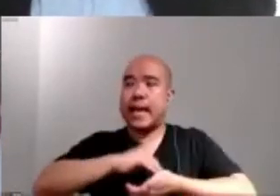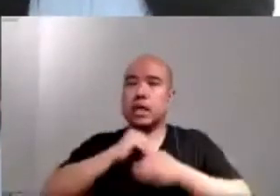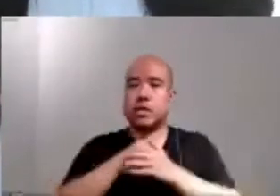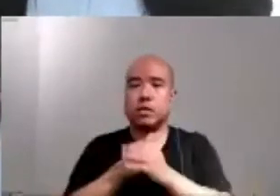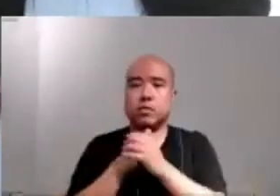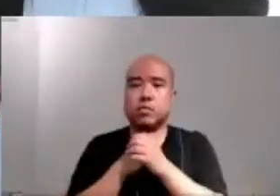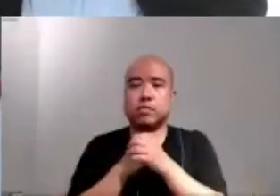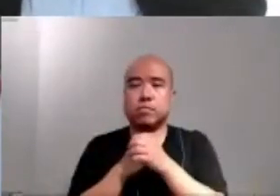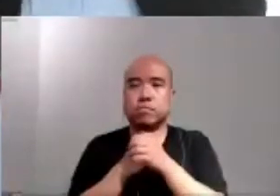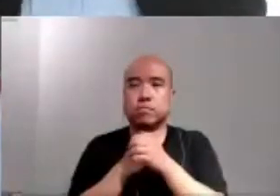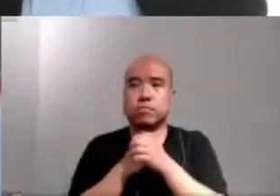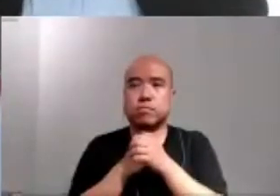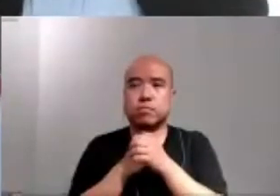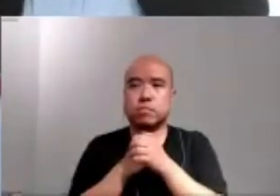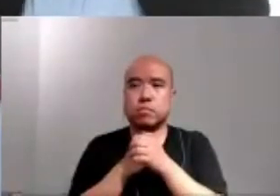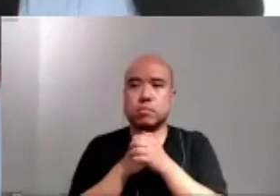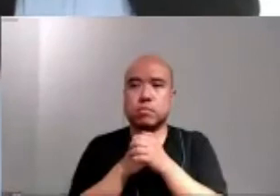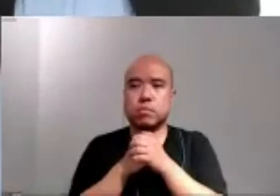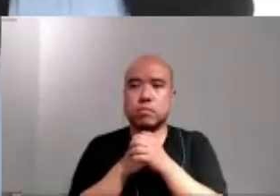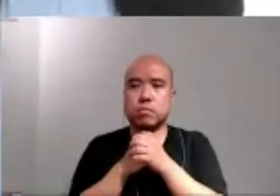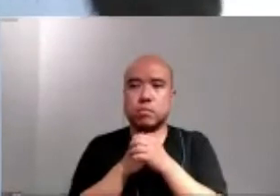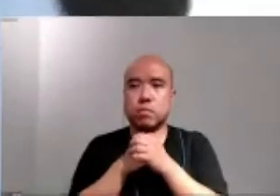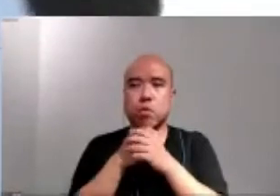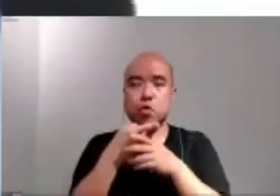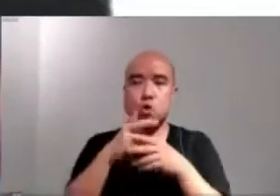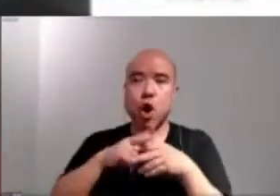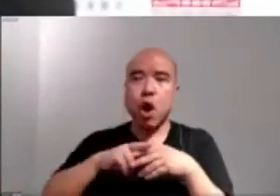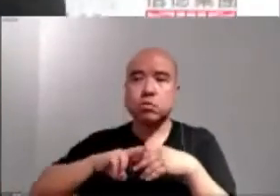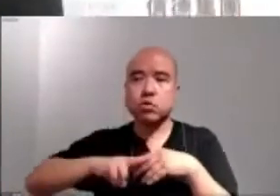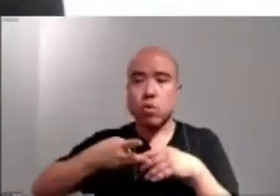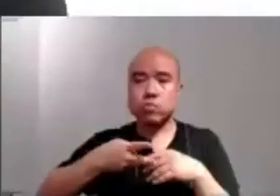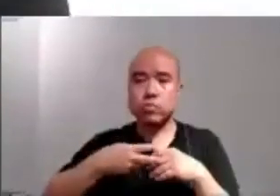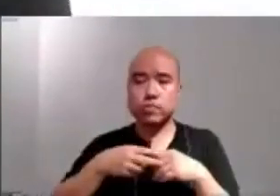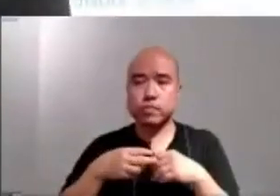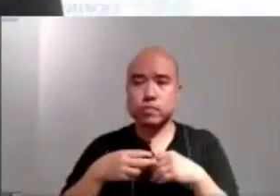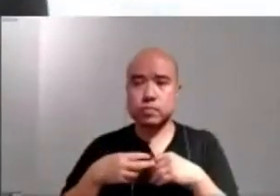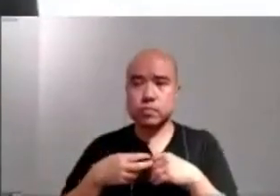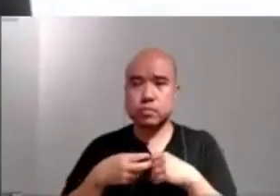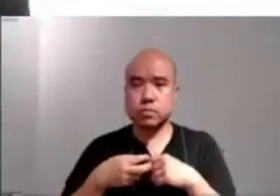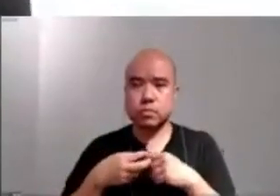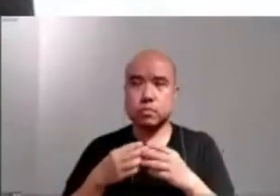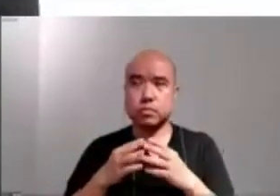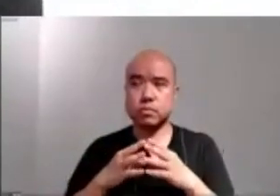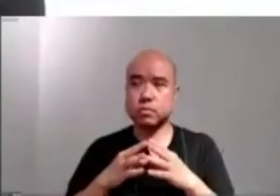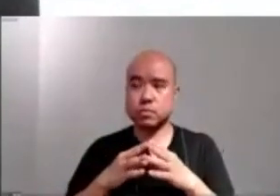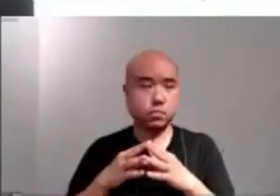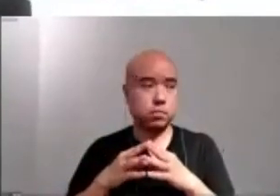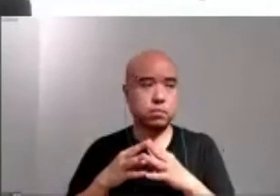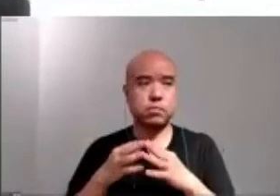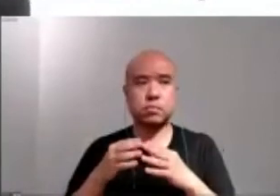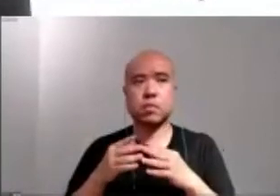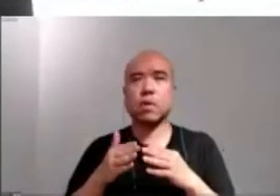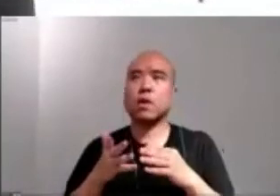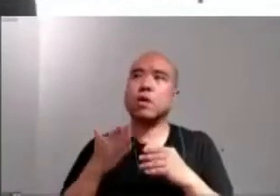我哋都對店內員工嘅服務進行咗改善啦。我们希望员工是运用一个友善待人的态度